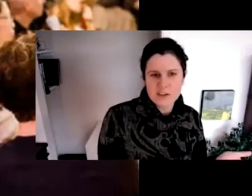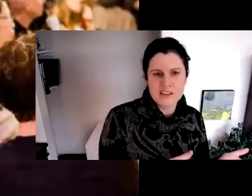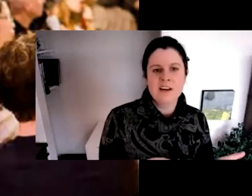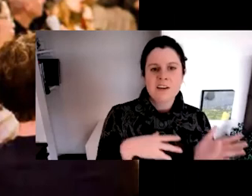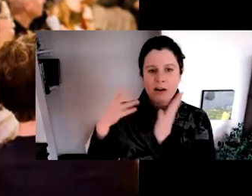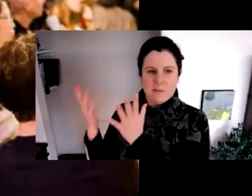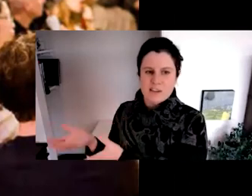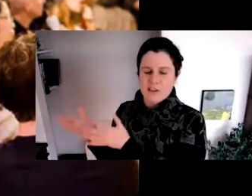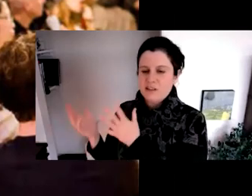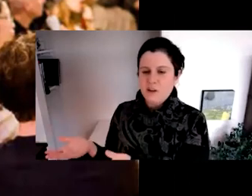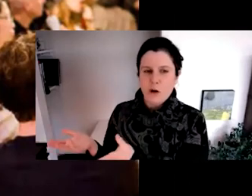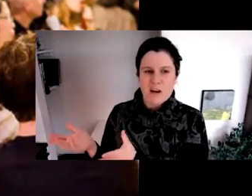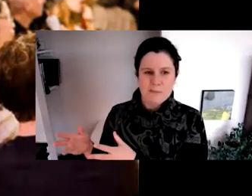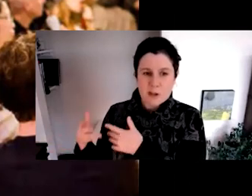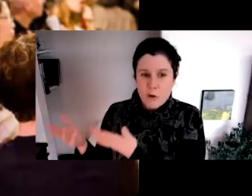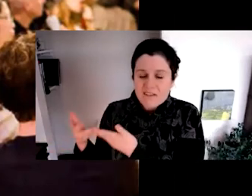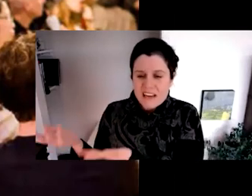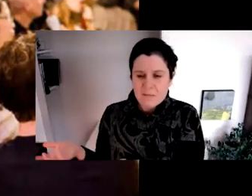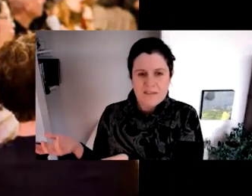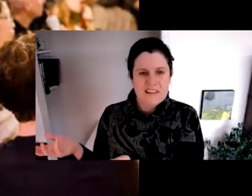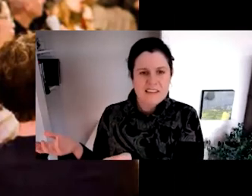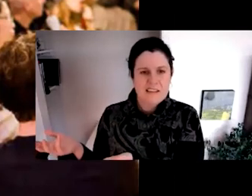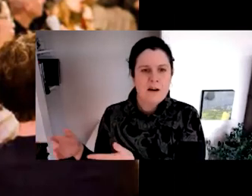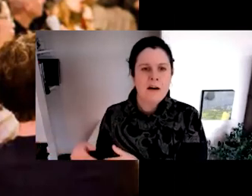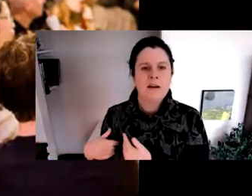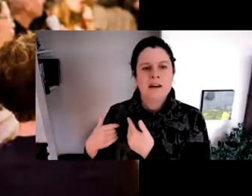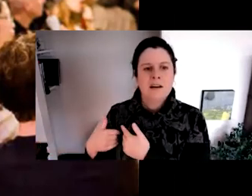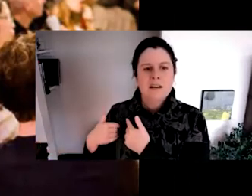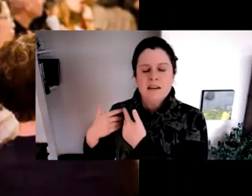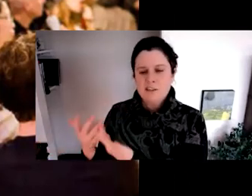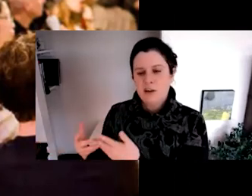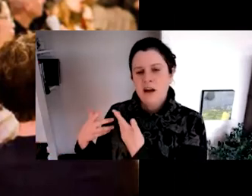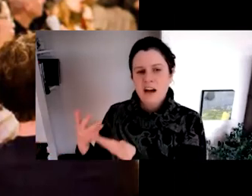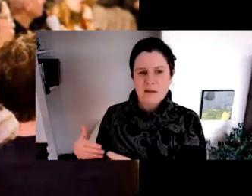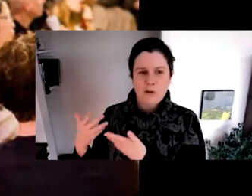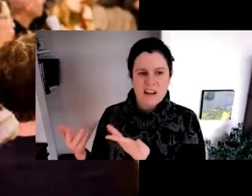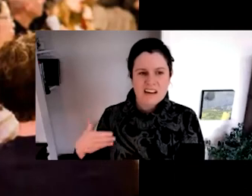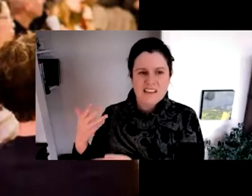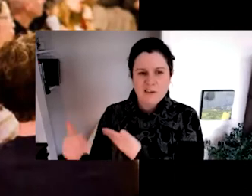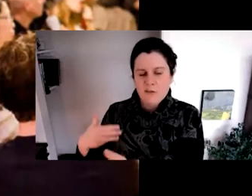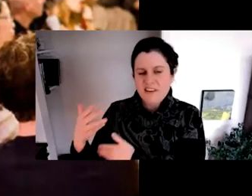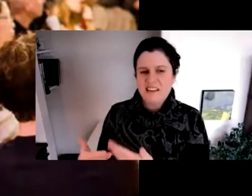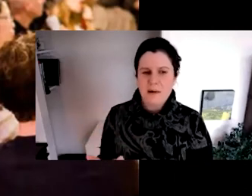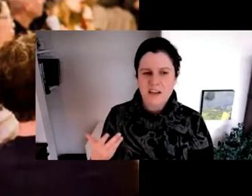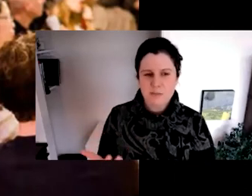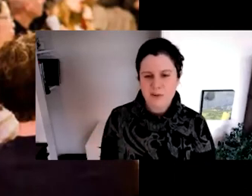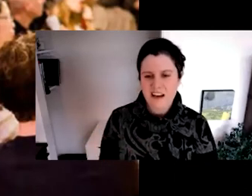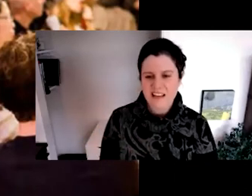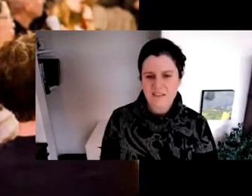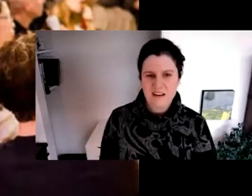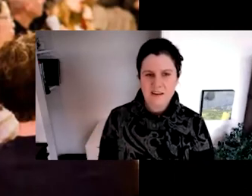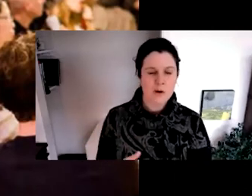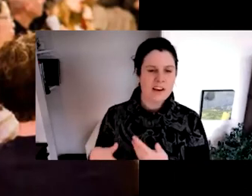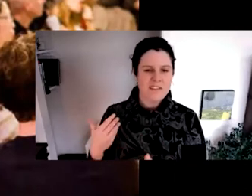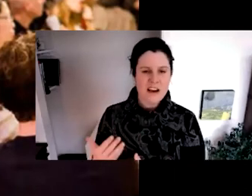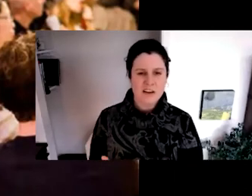se corriger donc les personnes sur des neurotypiques doivent également faire des efforts et ce en démontrant qu'elles ont fait des démarches pour faire